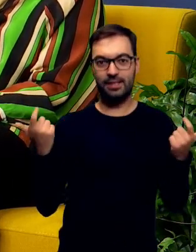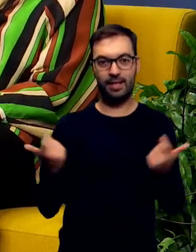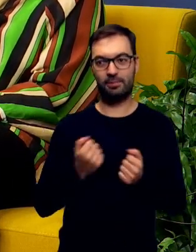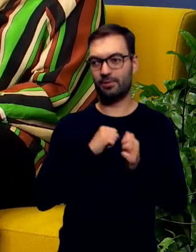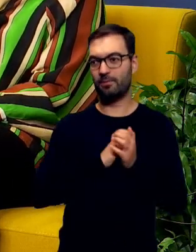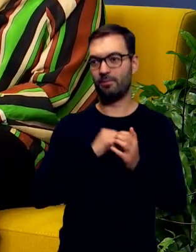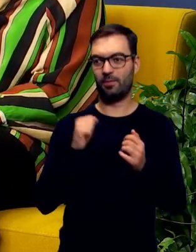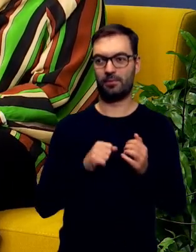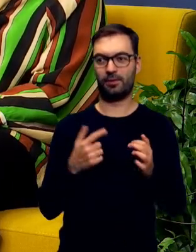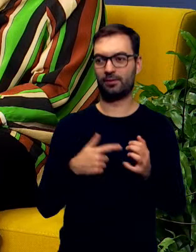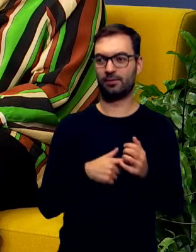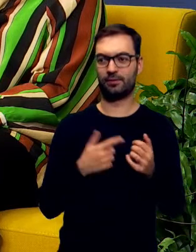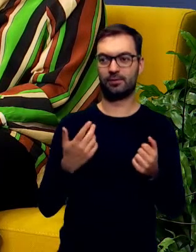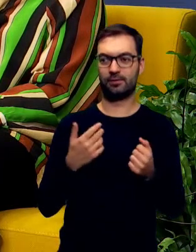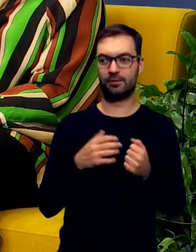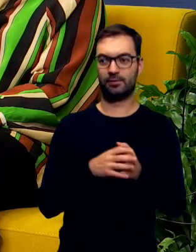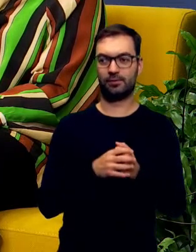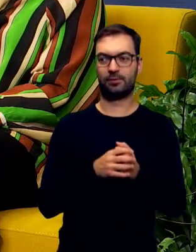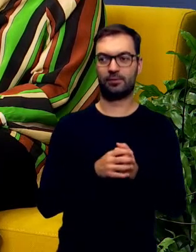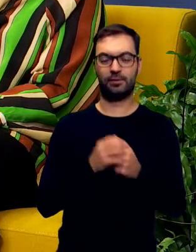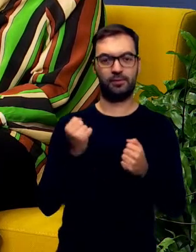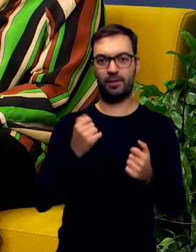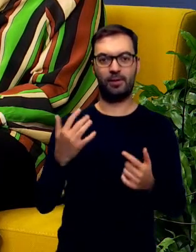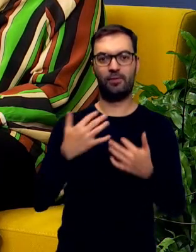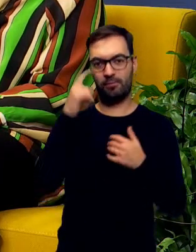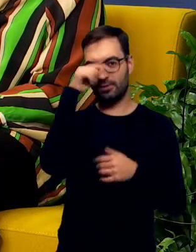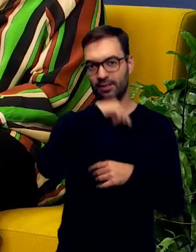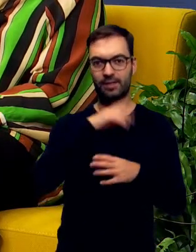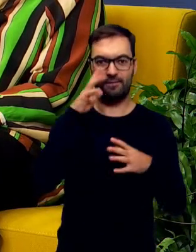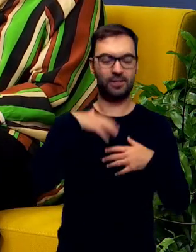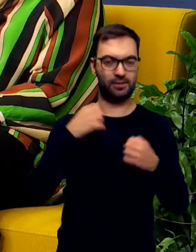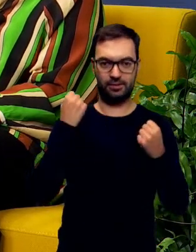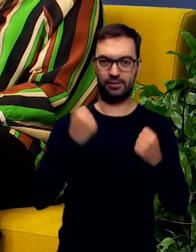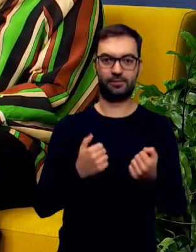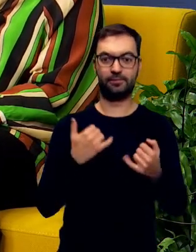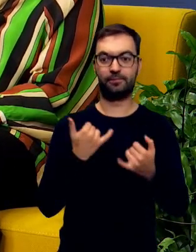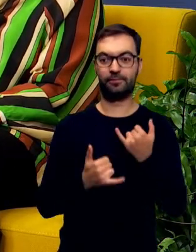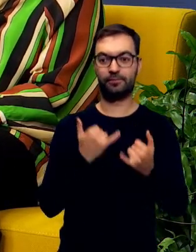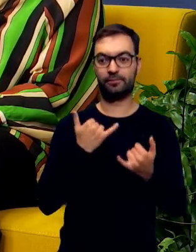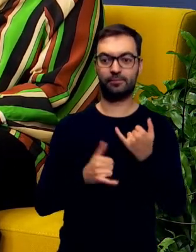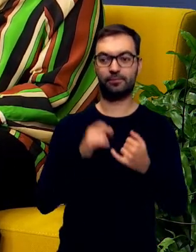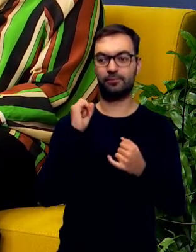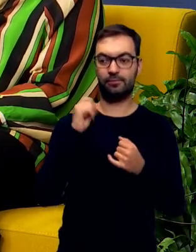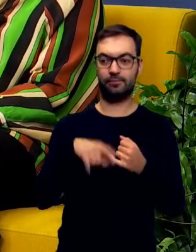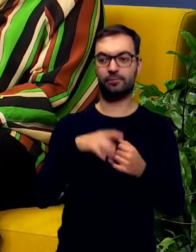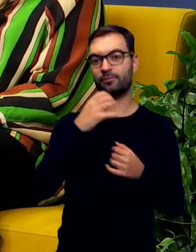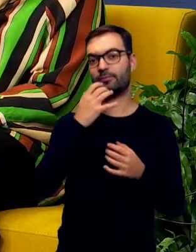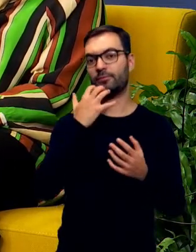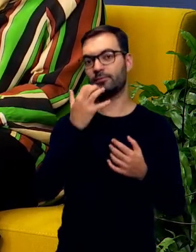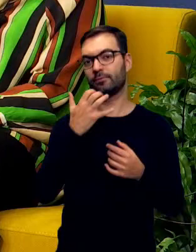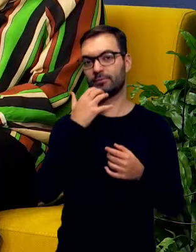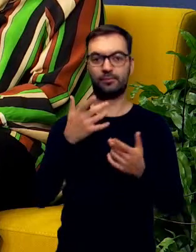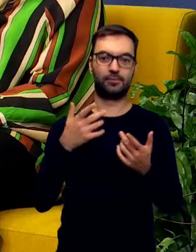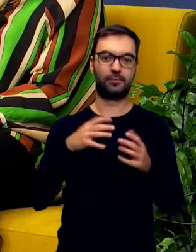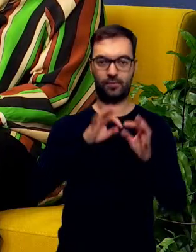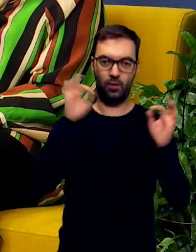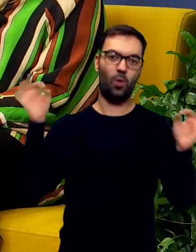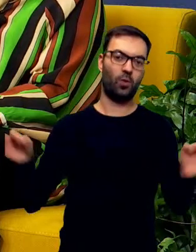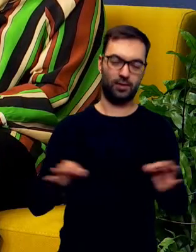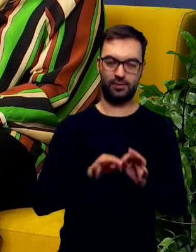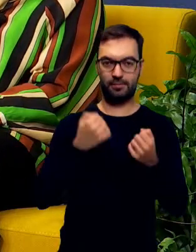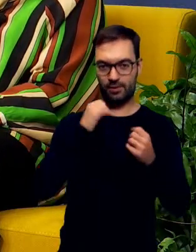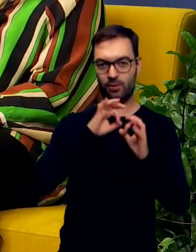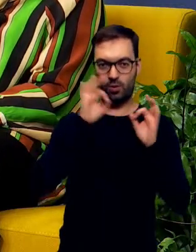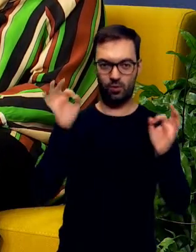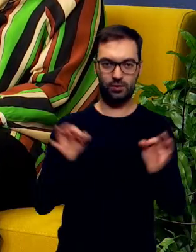z siebie wybierające i psychicznie, i fizycznie. No więc jeżeli pojawiają się oskarżenia, tutaj tak uogólniając